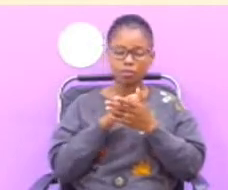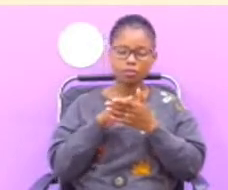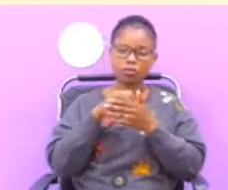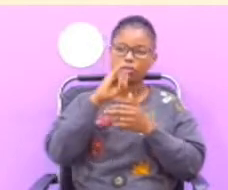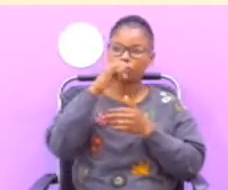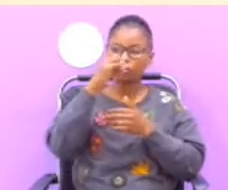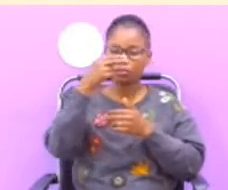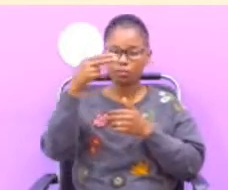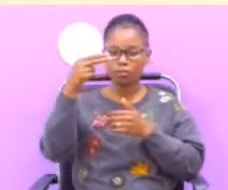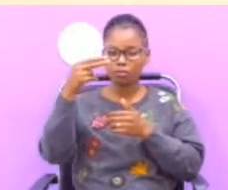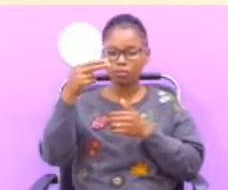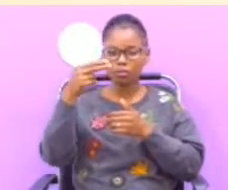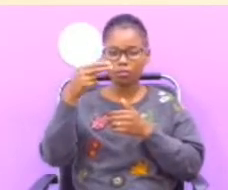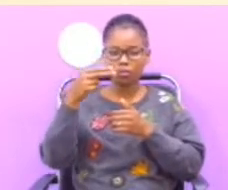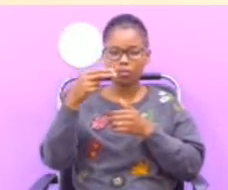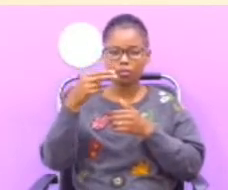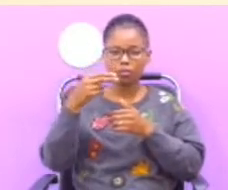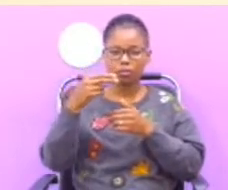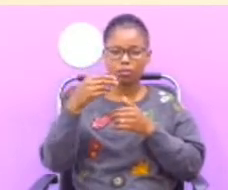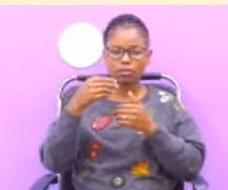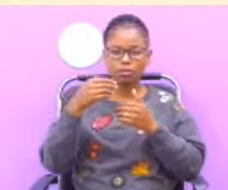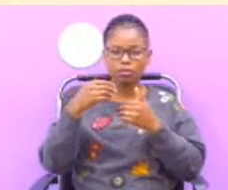rĩ nĩ gũthunguruma